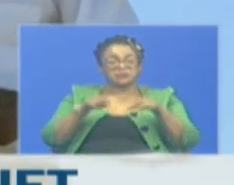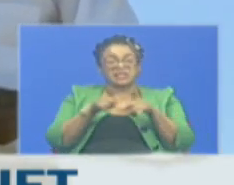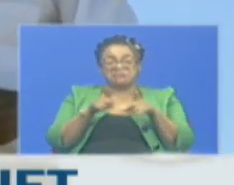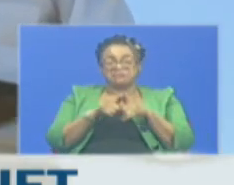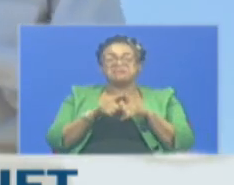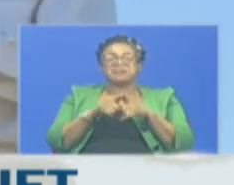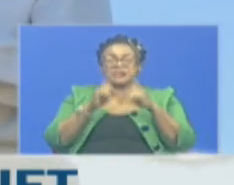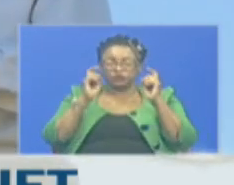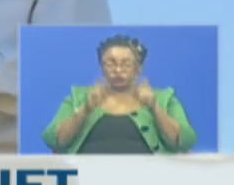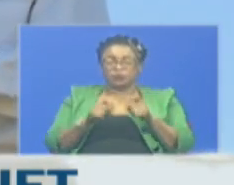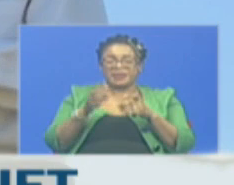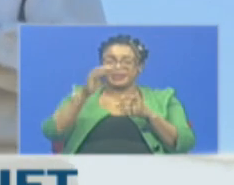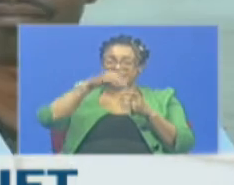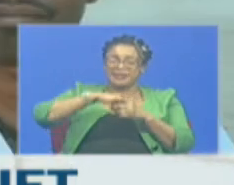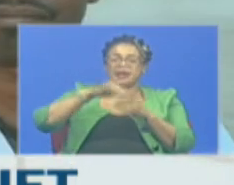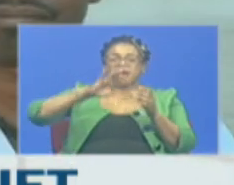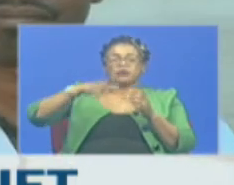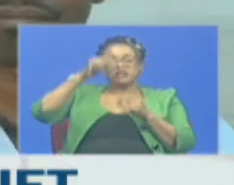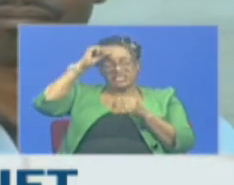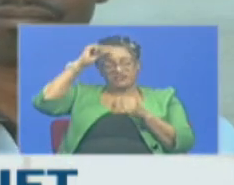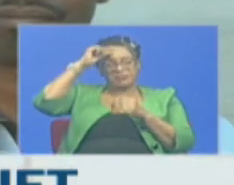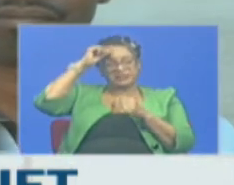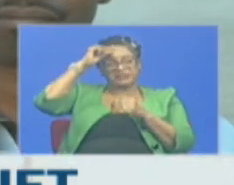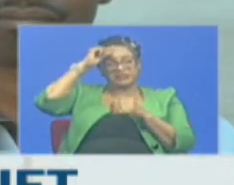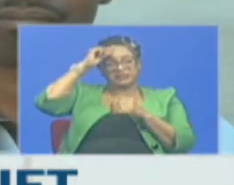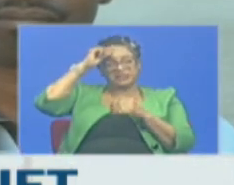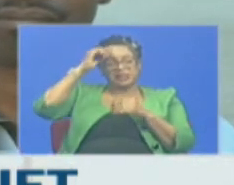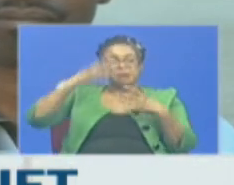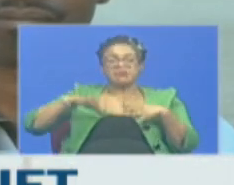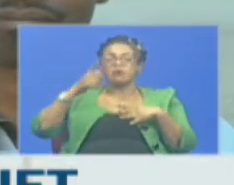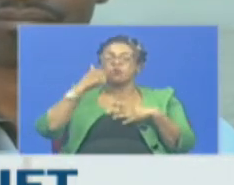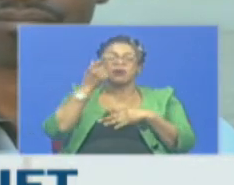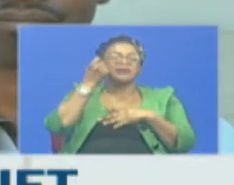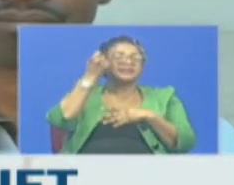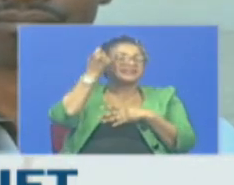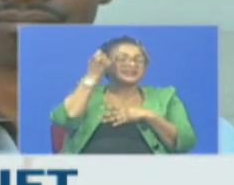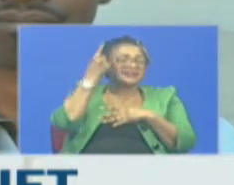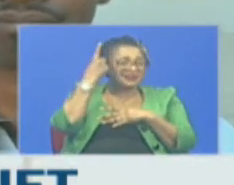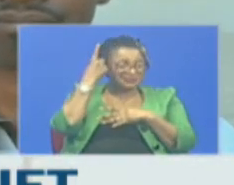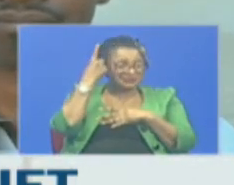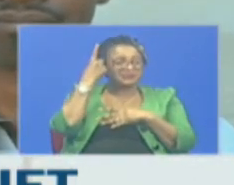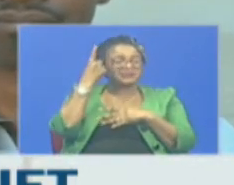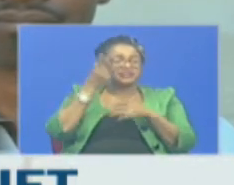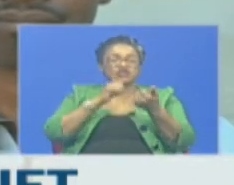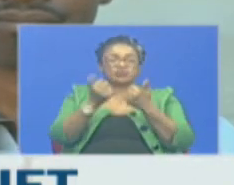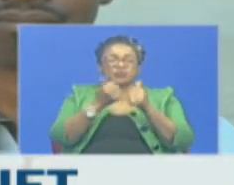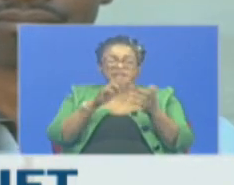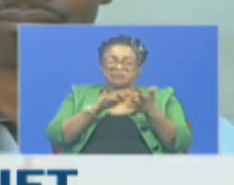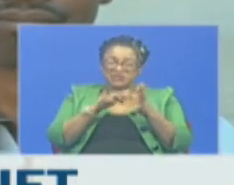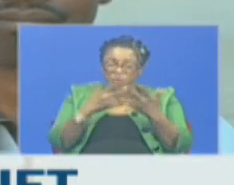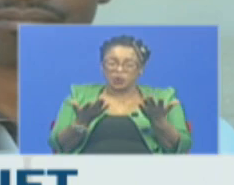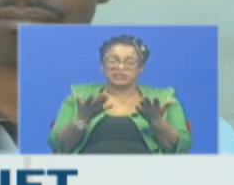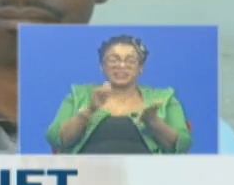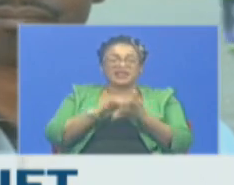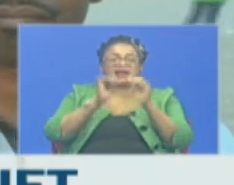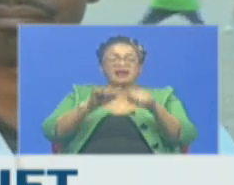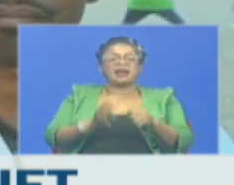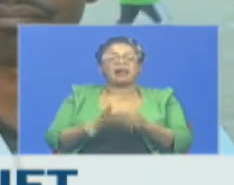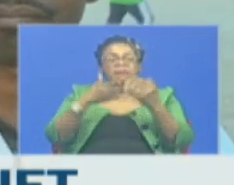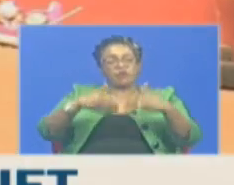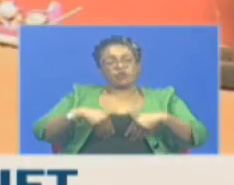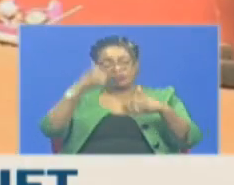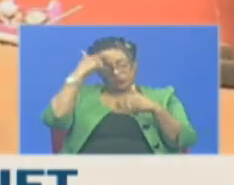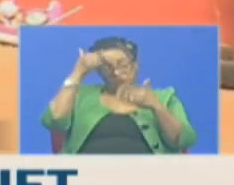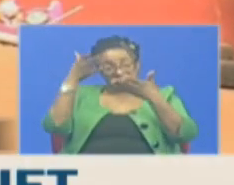wanafaa kuwekwa katika county government. Wale watu ambao wana maono ya kimichezo ambayo inaweza saidia vijana kwa sababu wamekuwa mahali